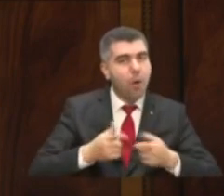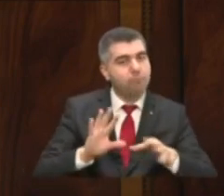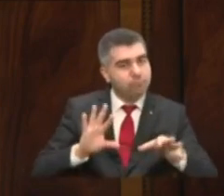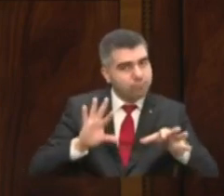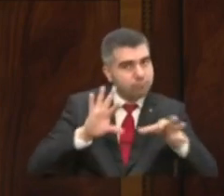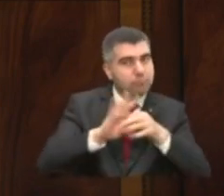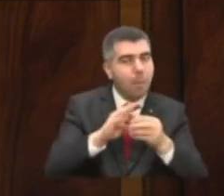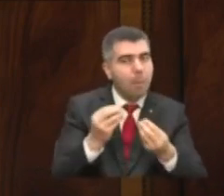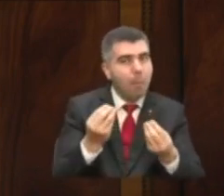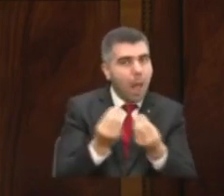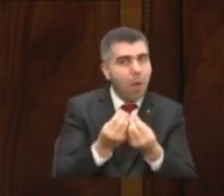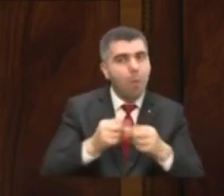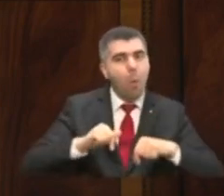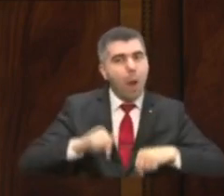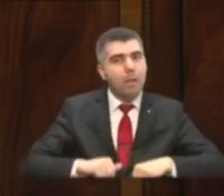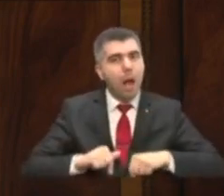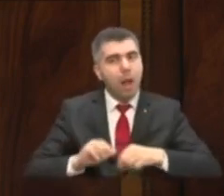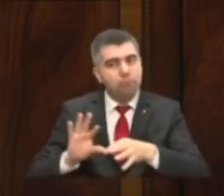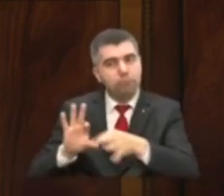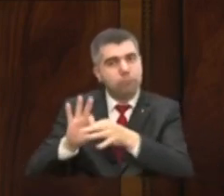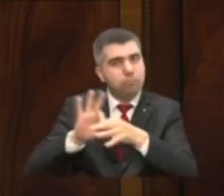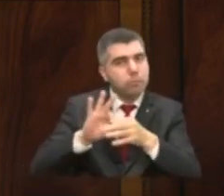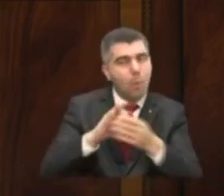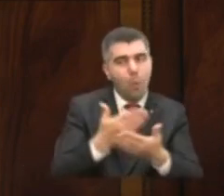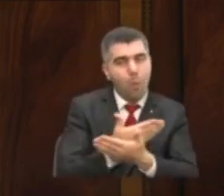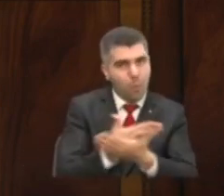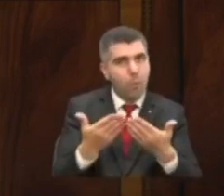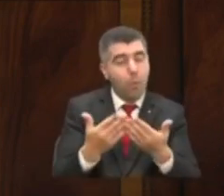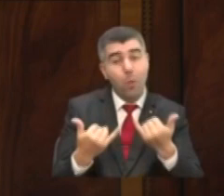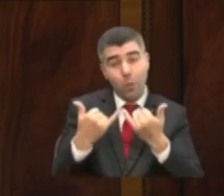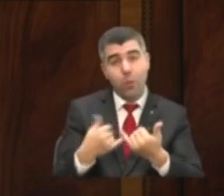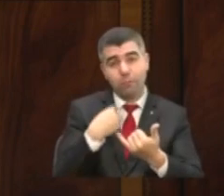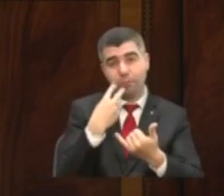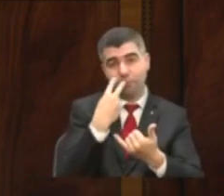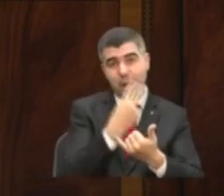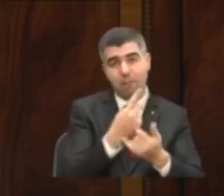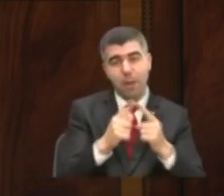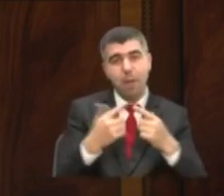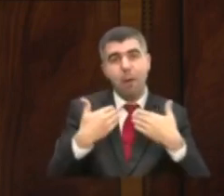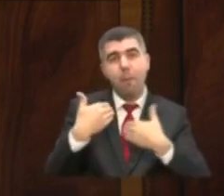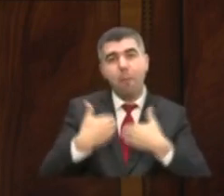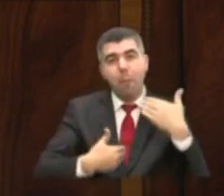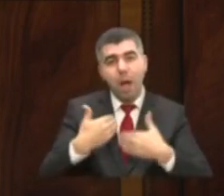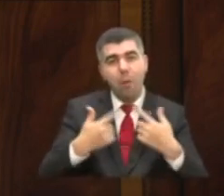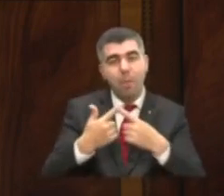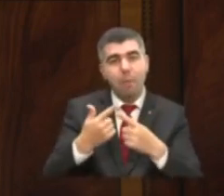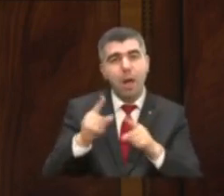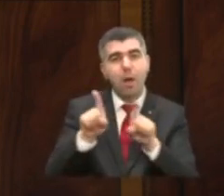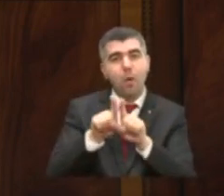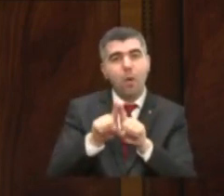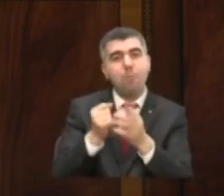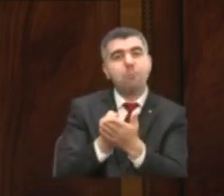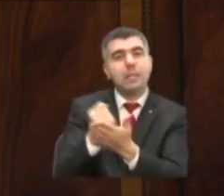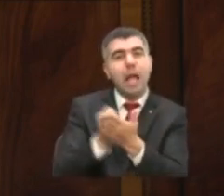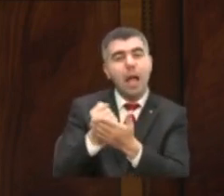الاخرى منخرطه فيها. وشفنا اليوم لاول مره فوج ديال ذوي الاعاقه دوزوا البكالوريا وانا